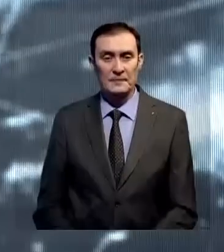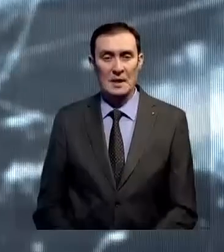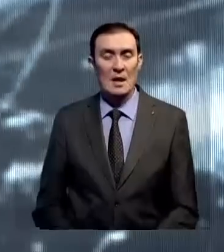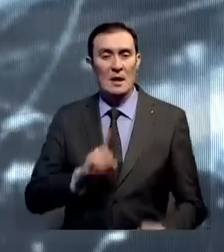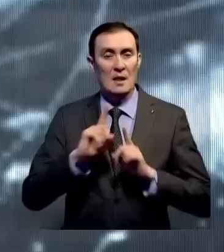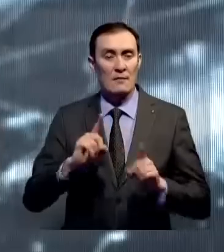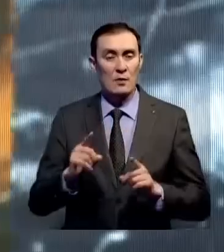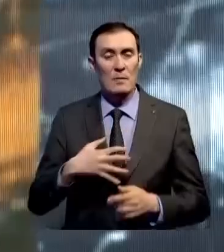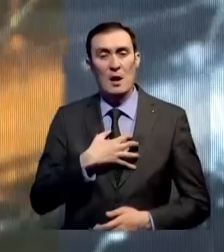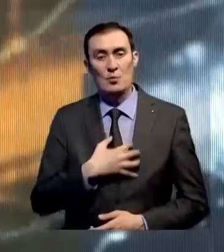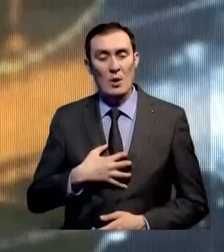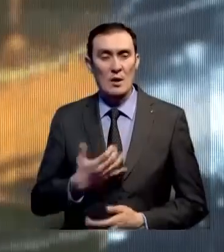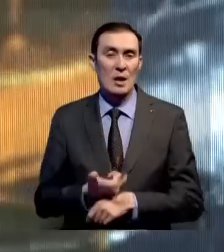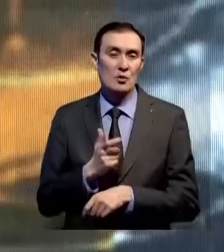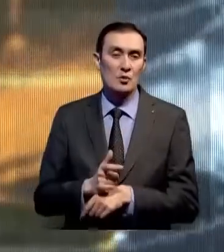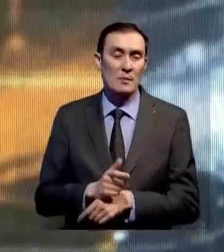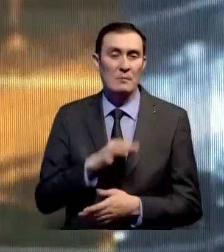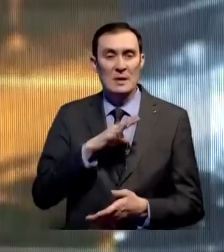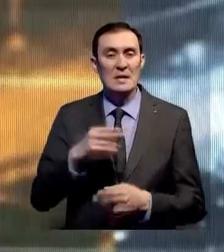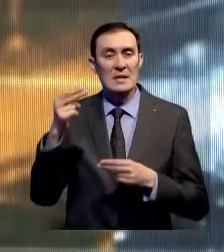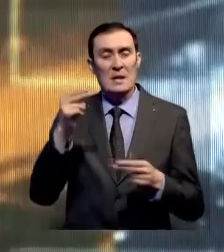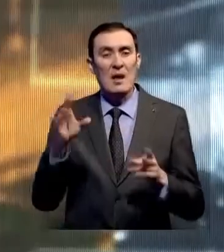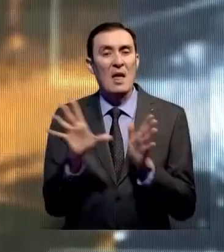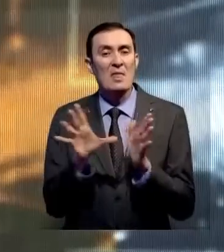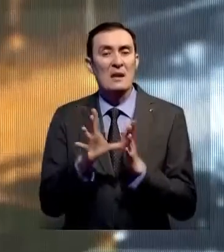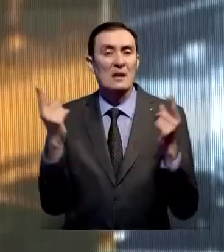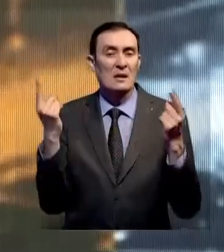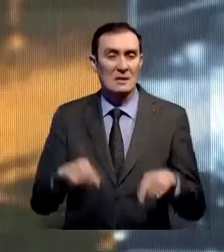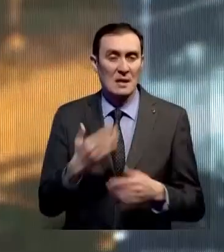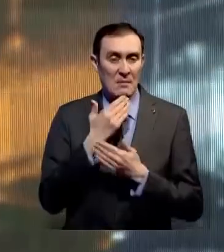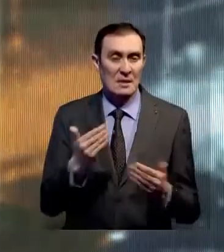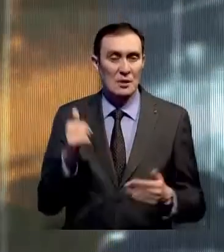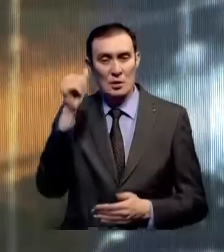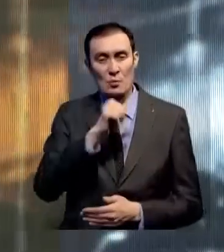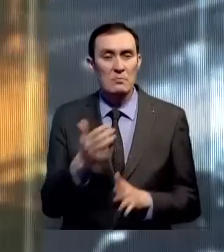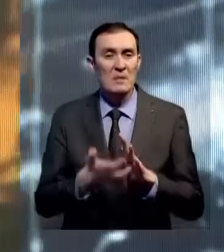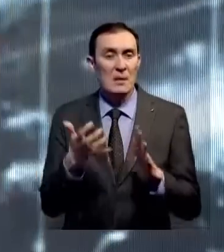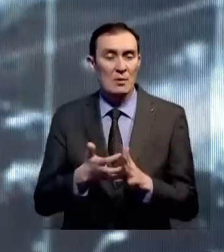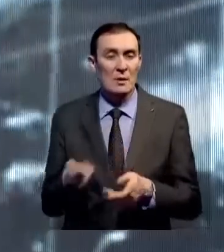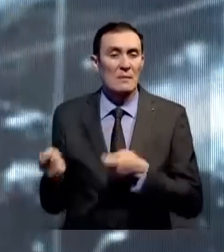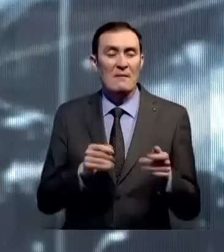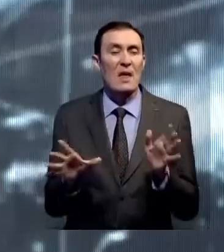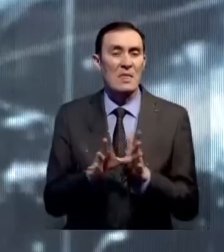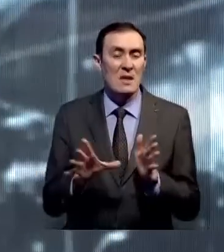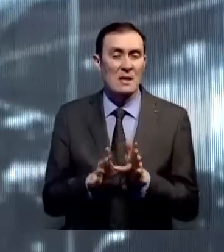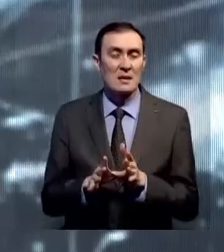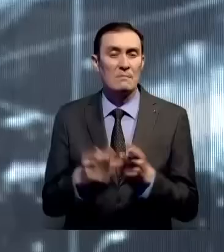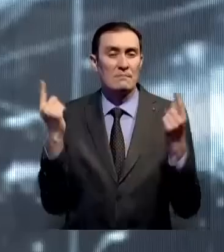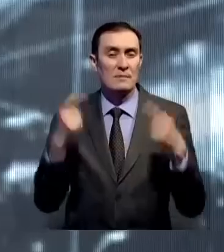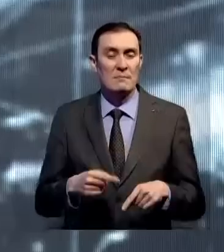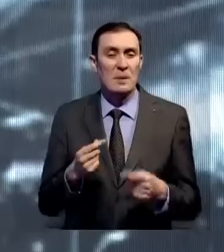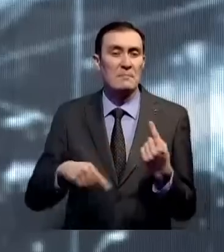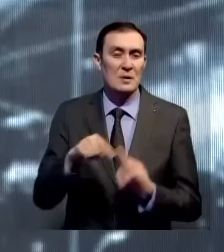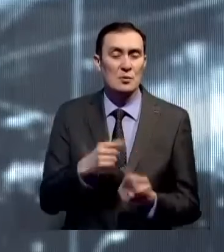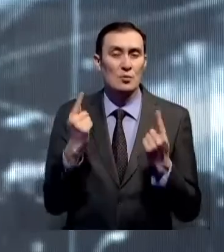На форуме своей актуальностью особенно выделилась тема энергокризиса. За последний год перебои в поставках энергии сильно ударили как